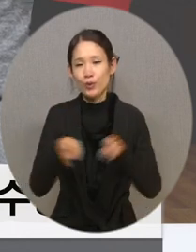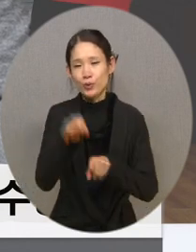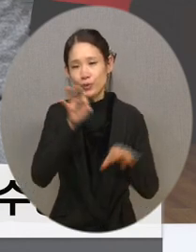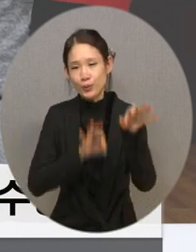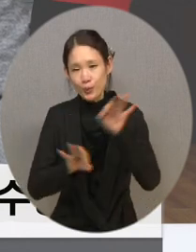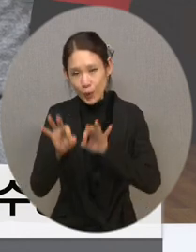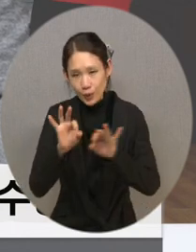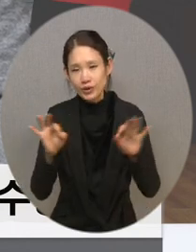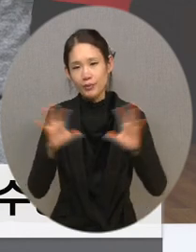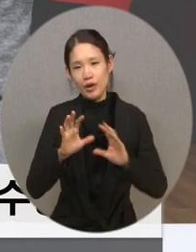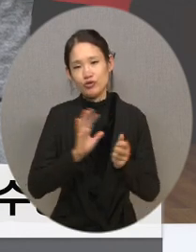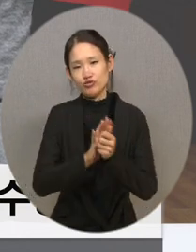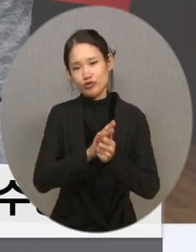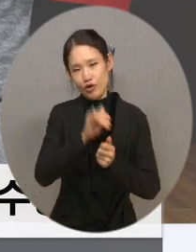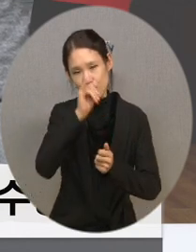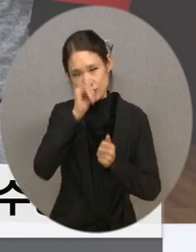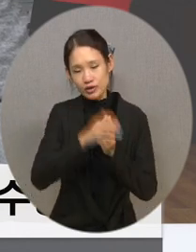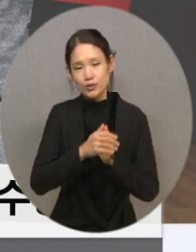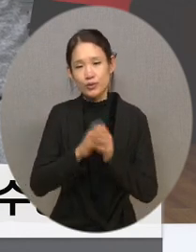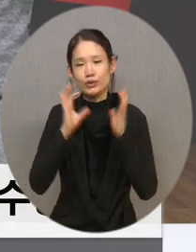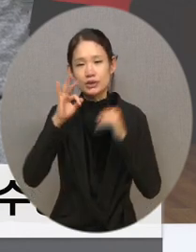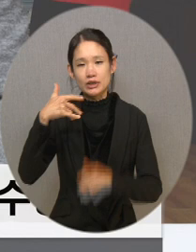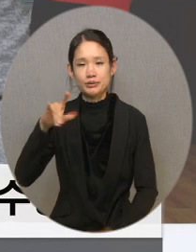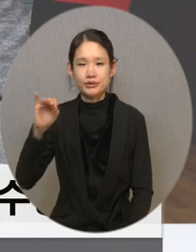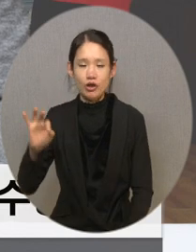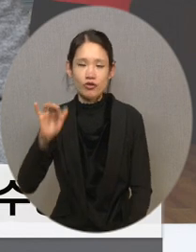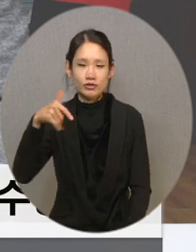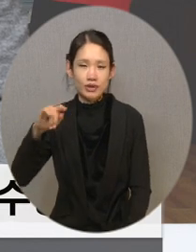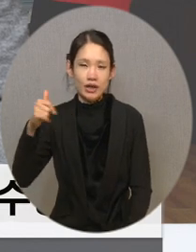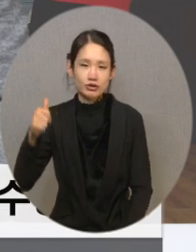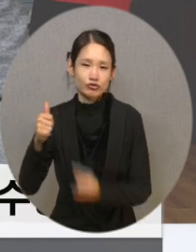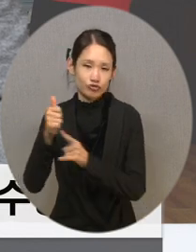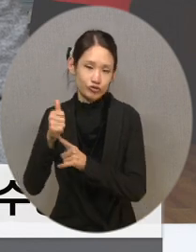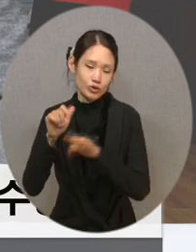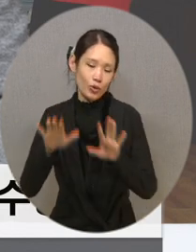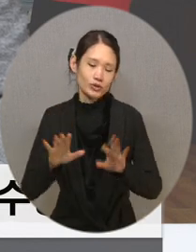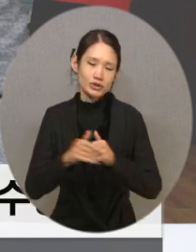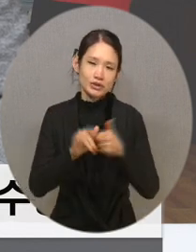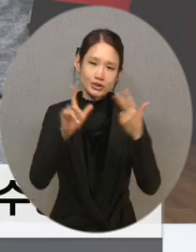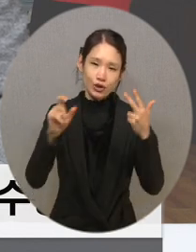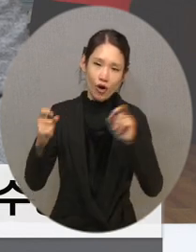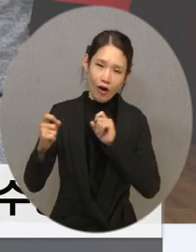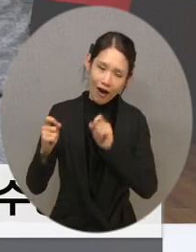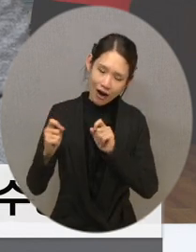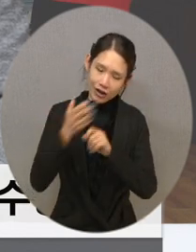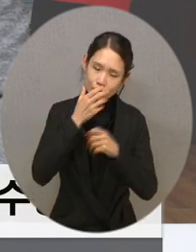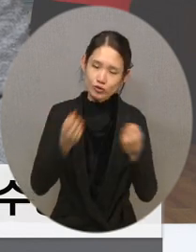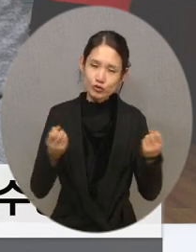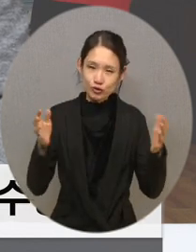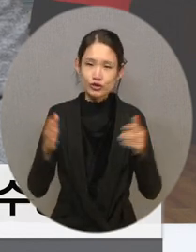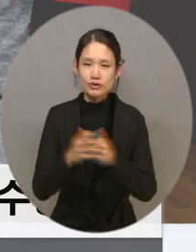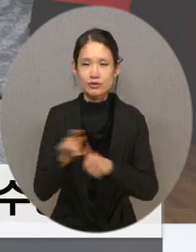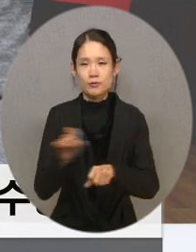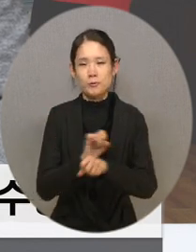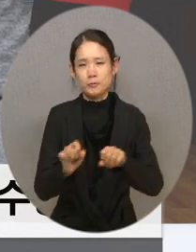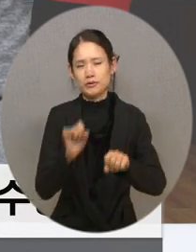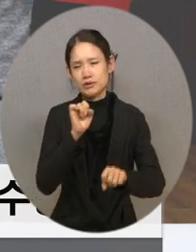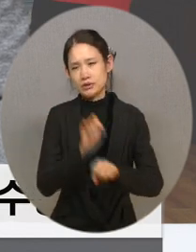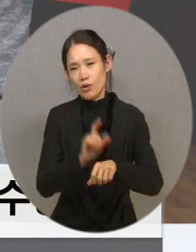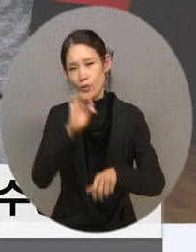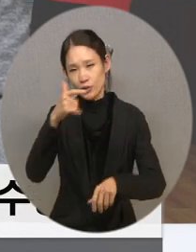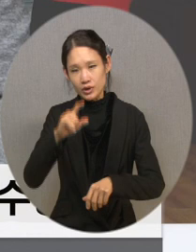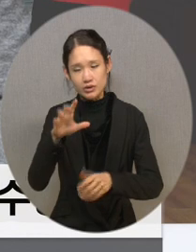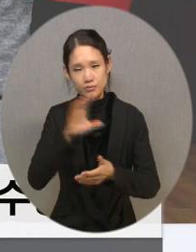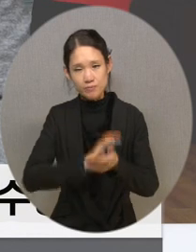있는 축제이며 김성 장흥군수는 오는 7월에 열리는 축제에는 독특한 콘텐츠를